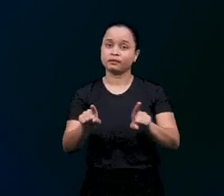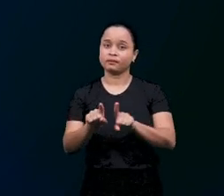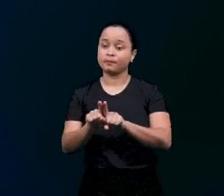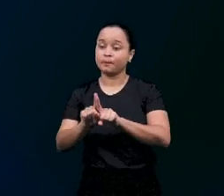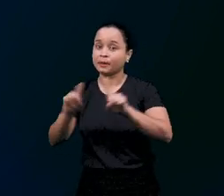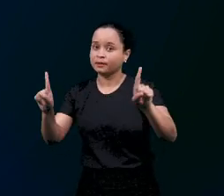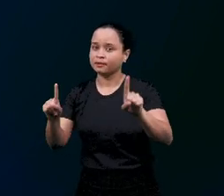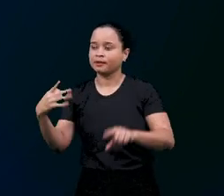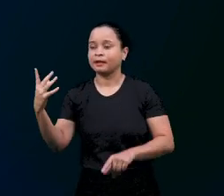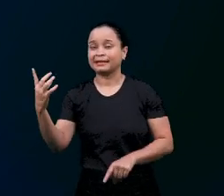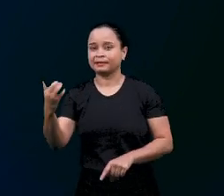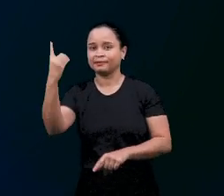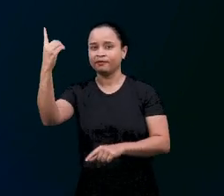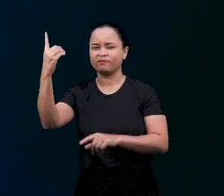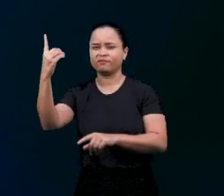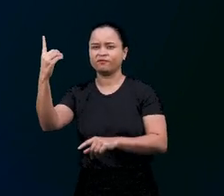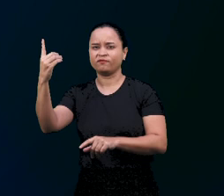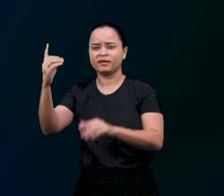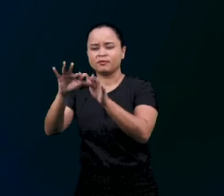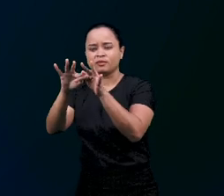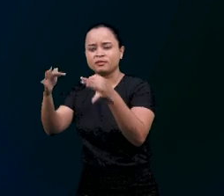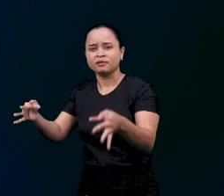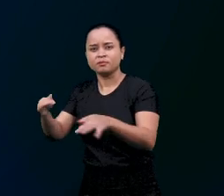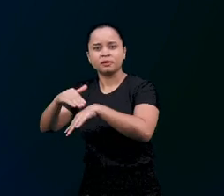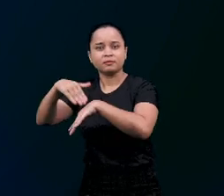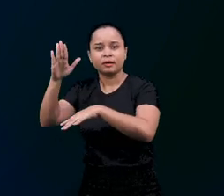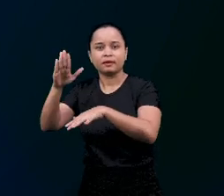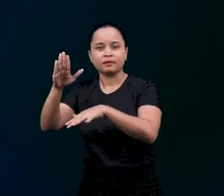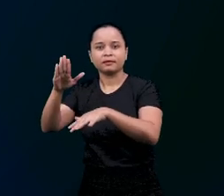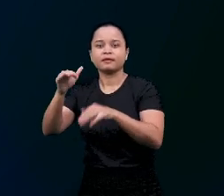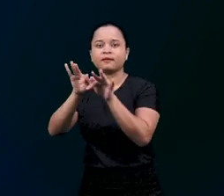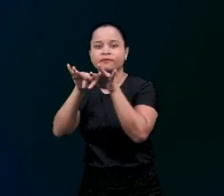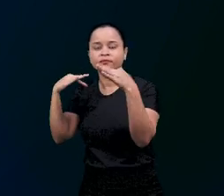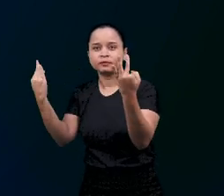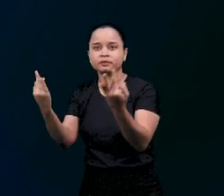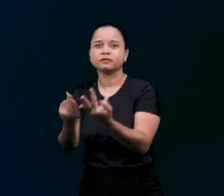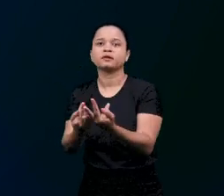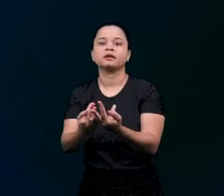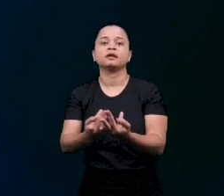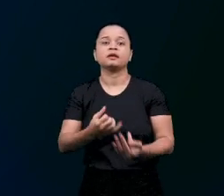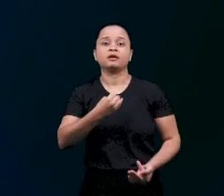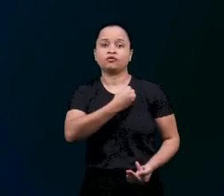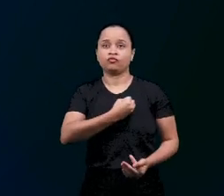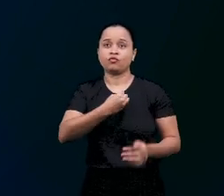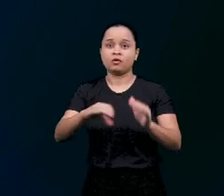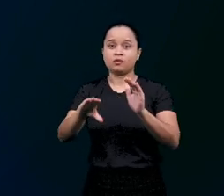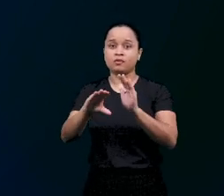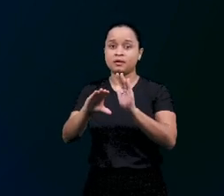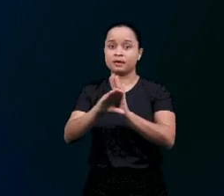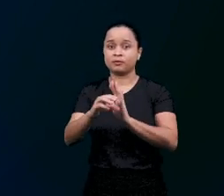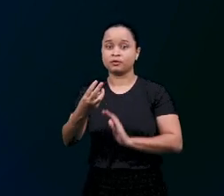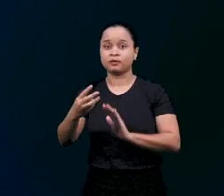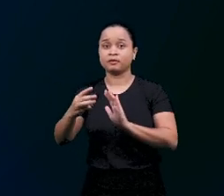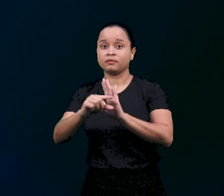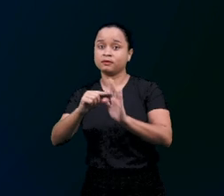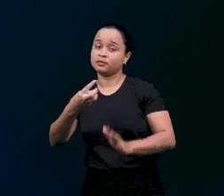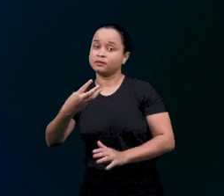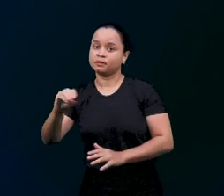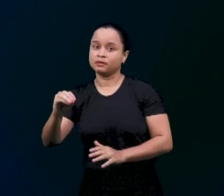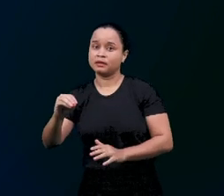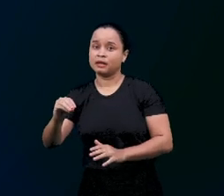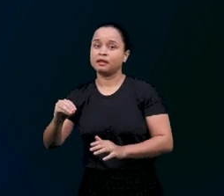père, David, il a gardé sa vie dans ce qu'écrit Jean chapitre 3, verset 30. Il est nécessaire qu'il grandisse et que